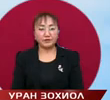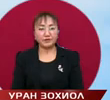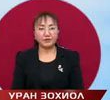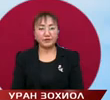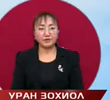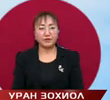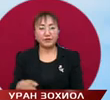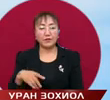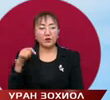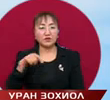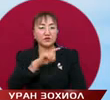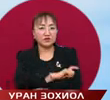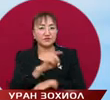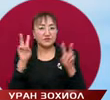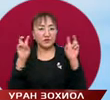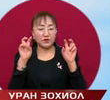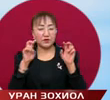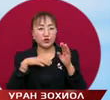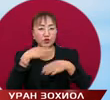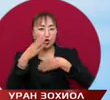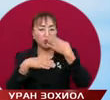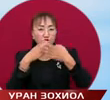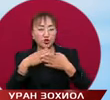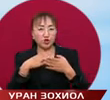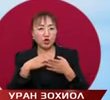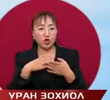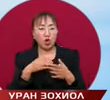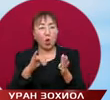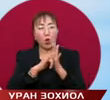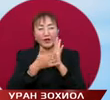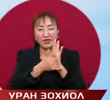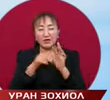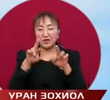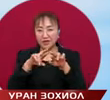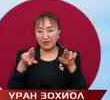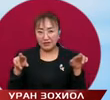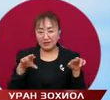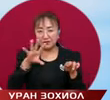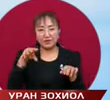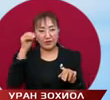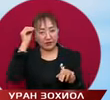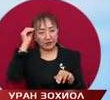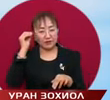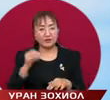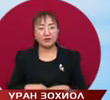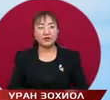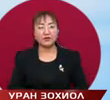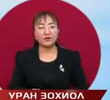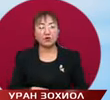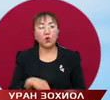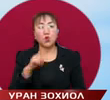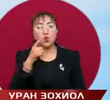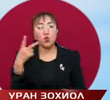Бидний үзэх сэдв зохиолын өгүүлбэрийг ялган таних. Сүйрлэх их маань Ил одон жим цохолчийн хүүхдийн